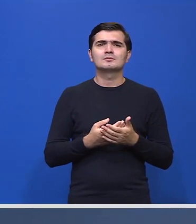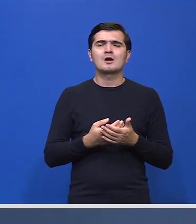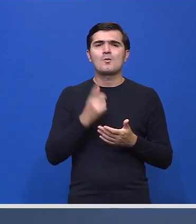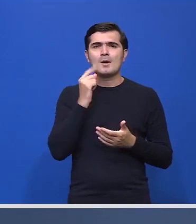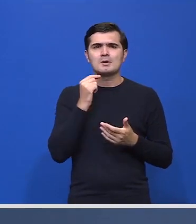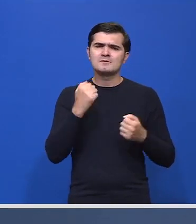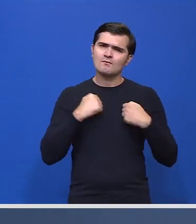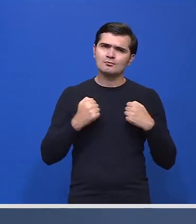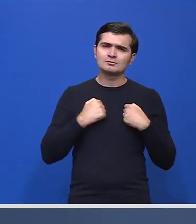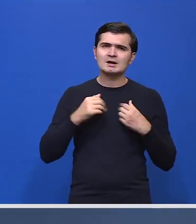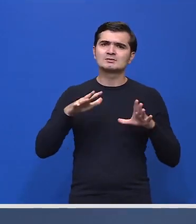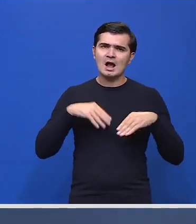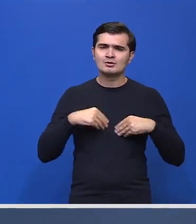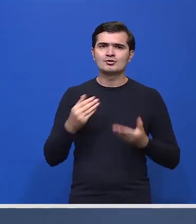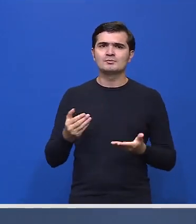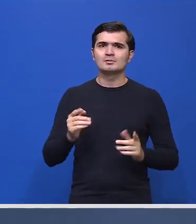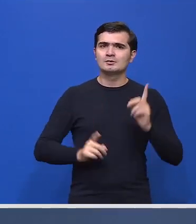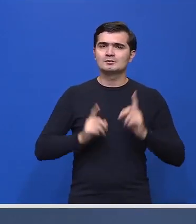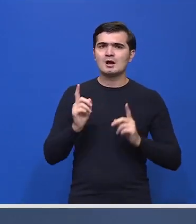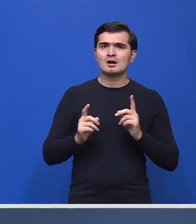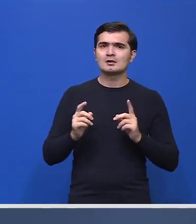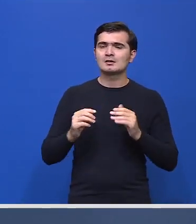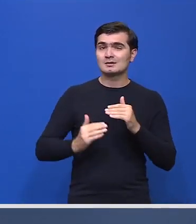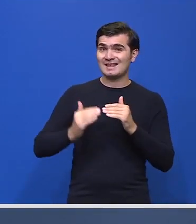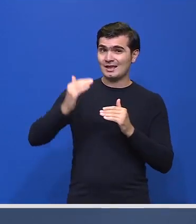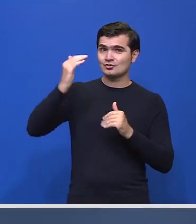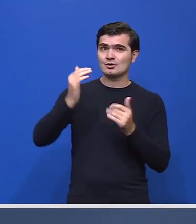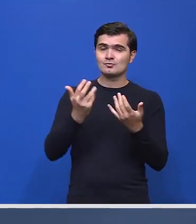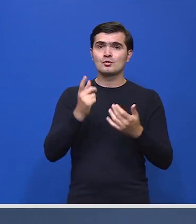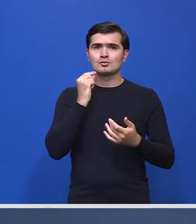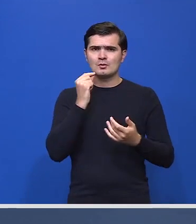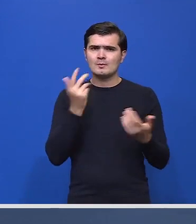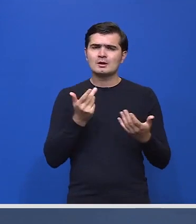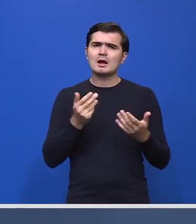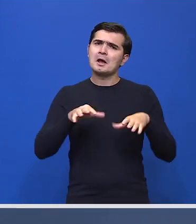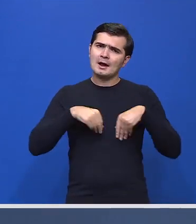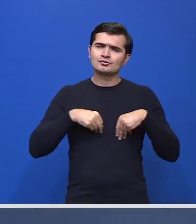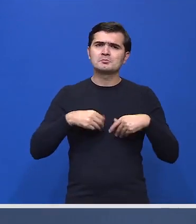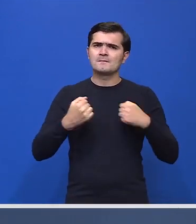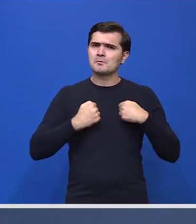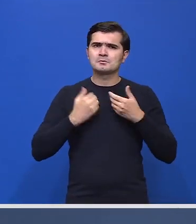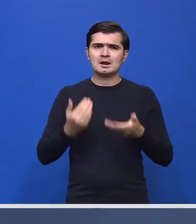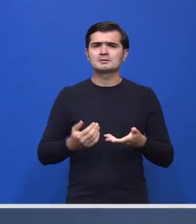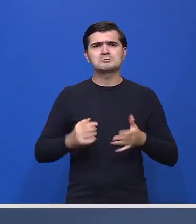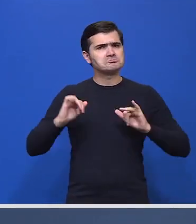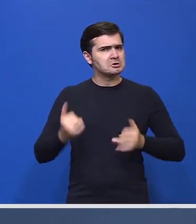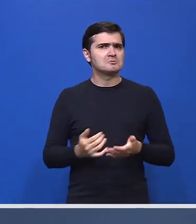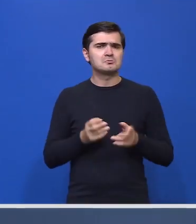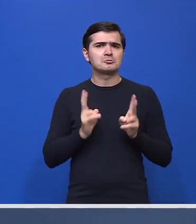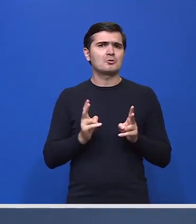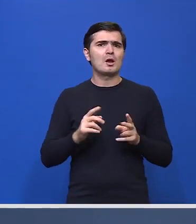crescută. În contextul în care conformarea voluntară crescută se întâmplă, nu ai nevoie de alte